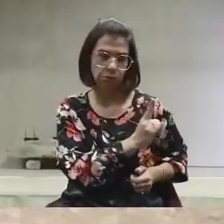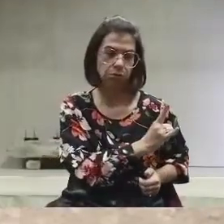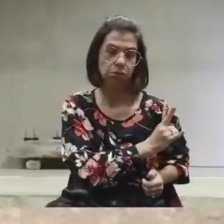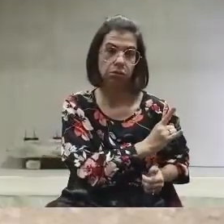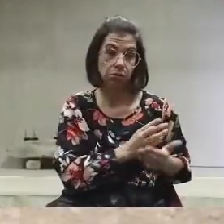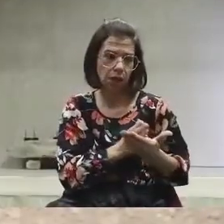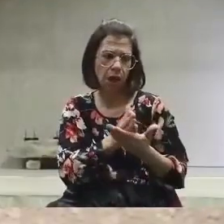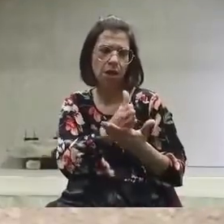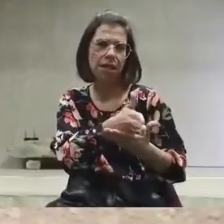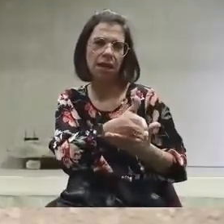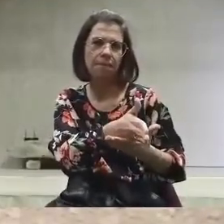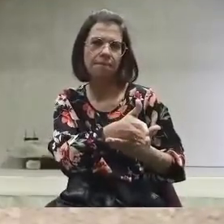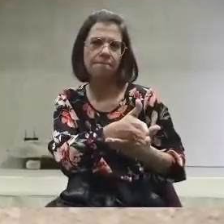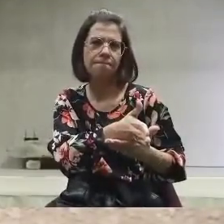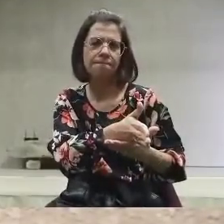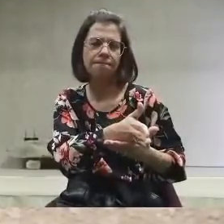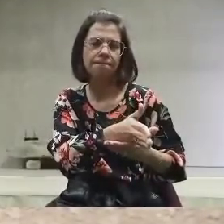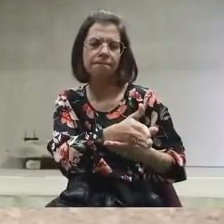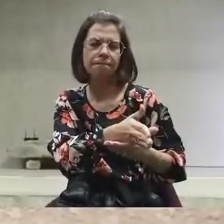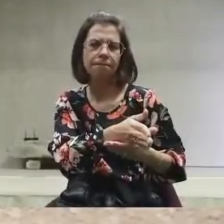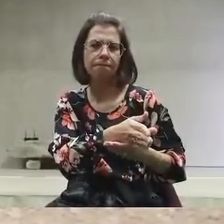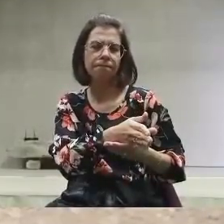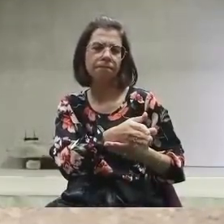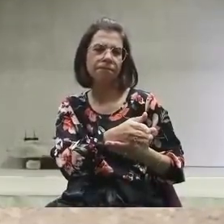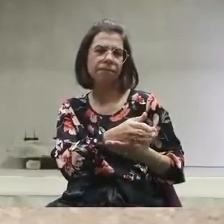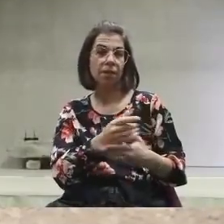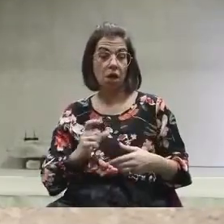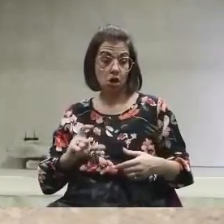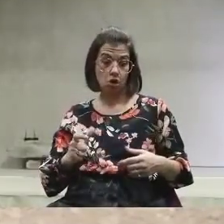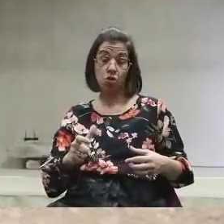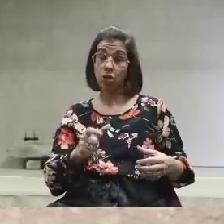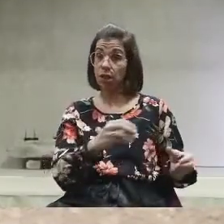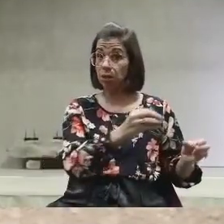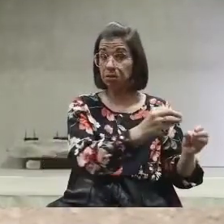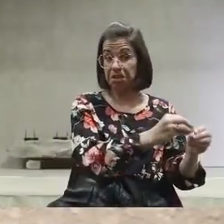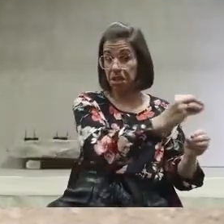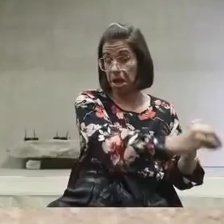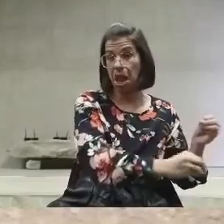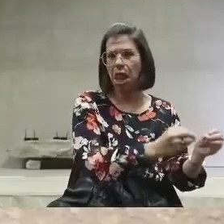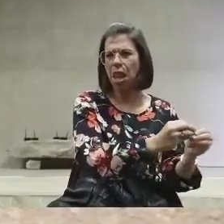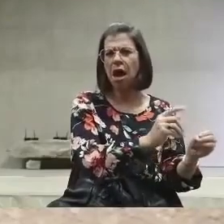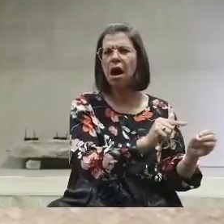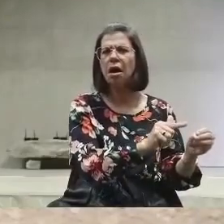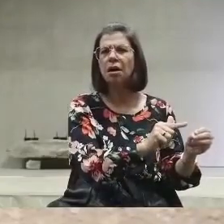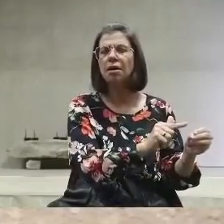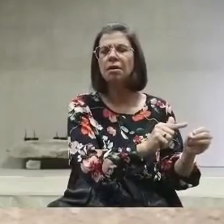pour laquelle notre monde est sous la puissance de l'ennemi.